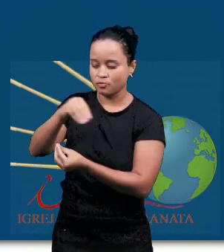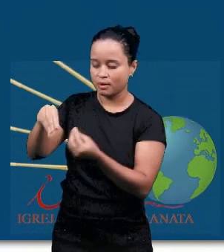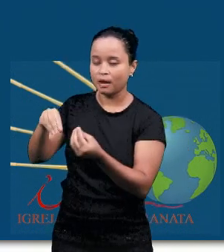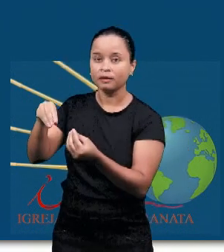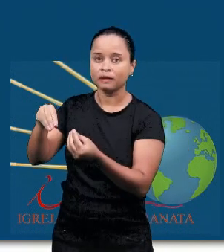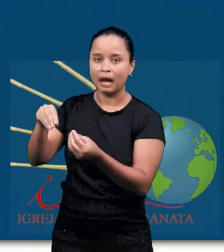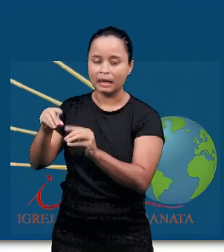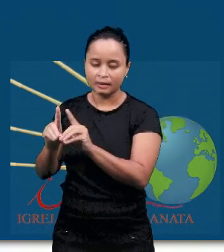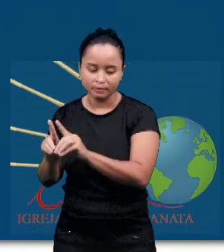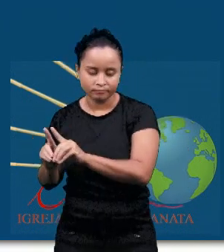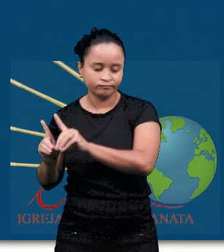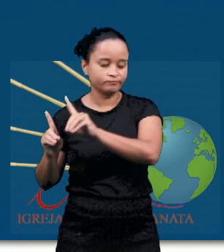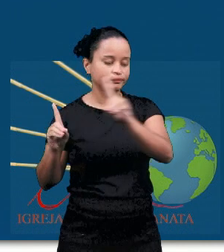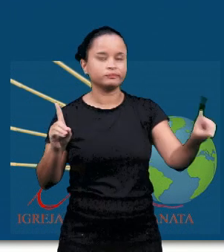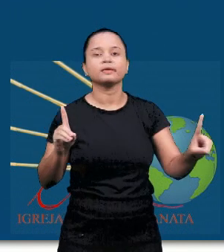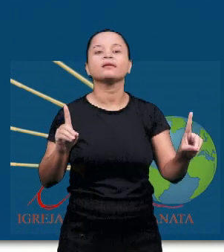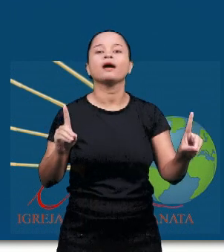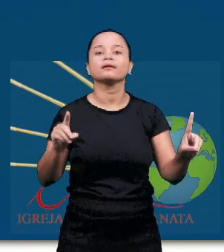cause